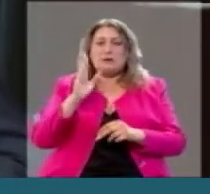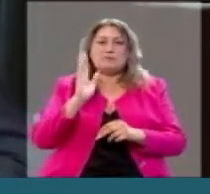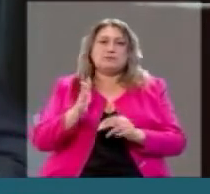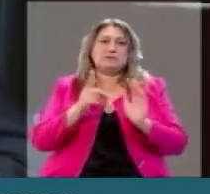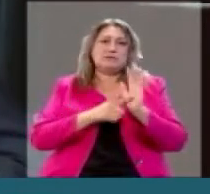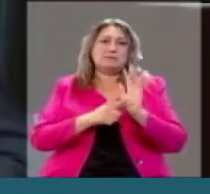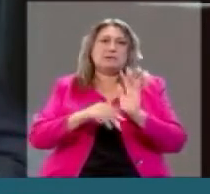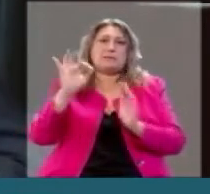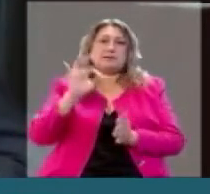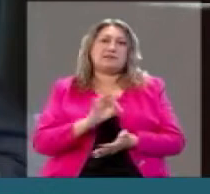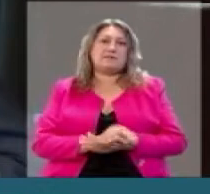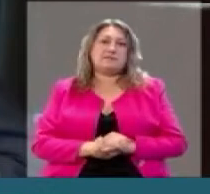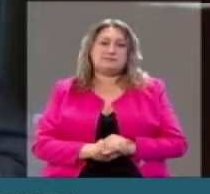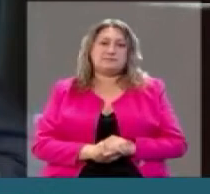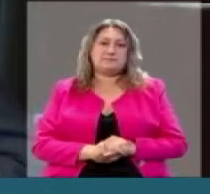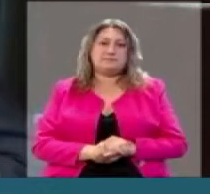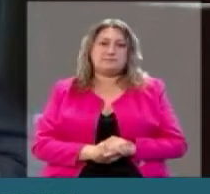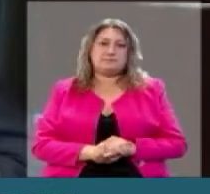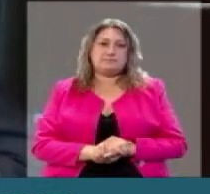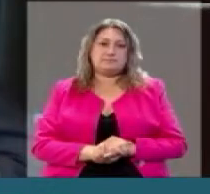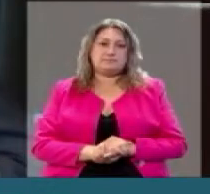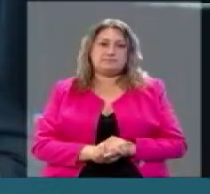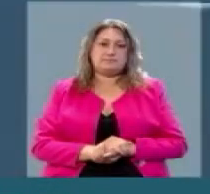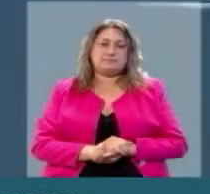составит 70%.